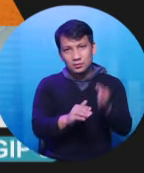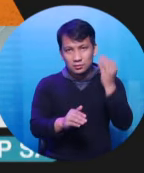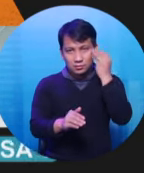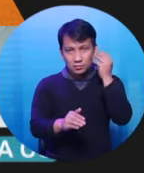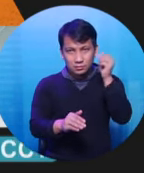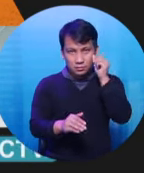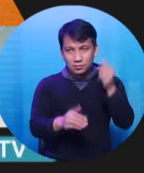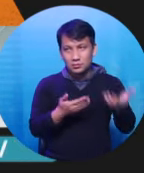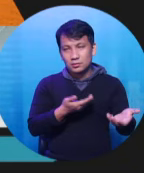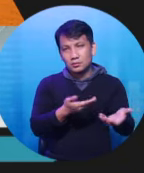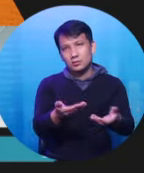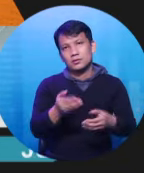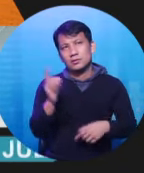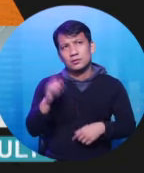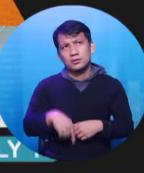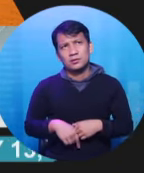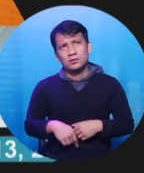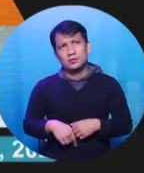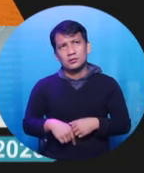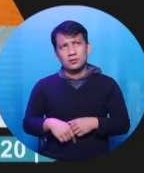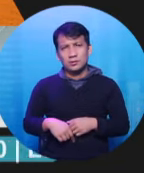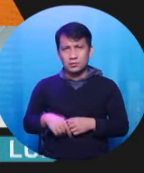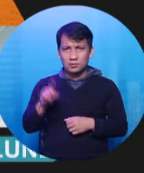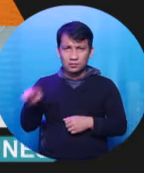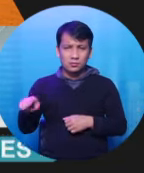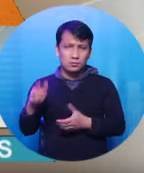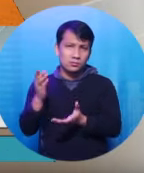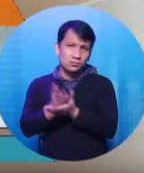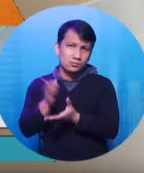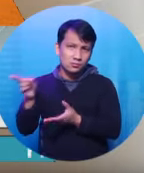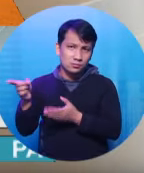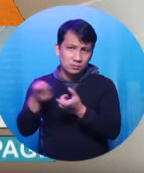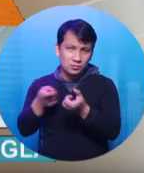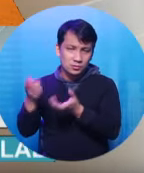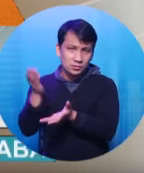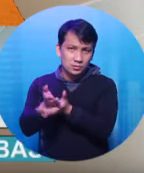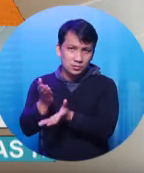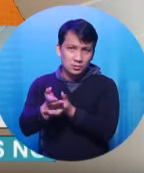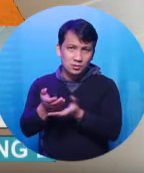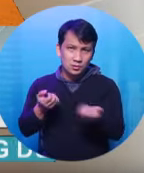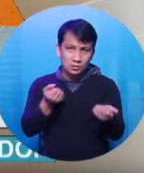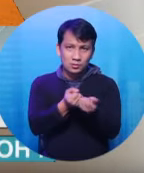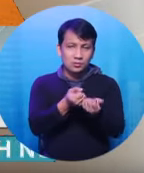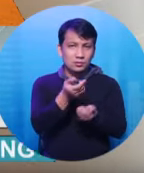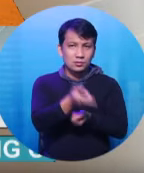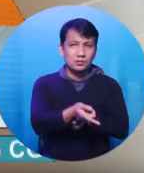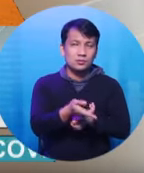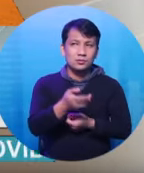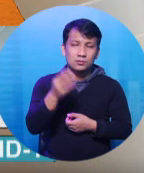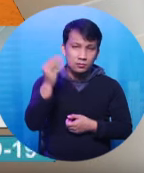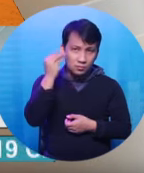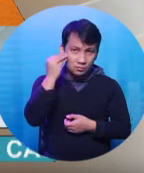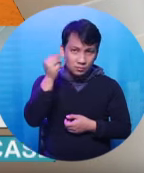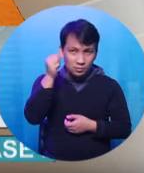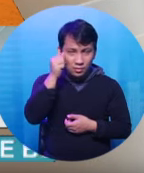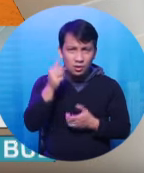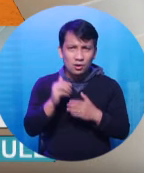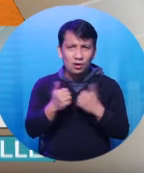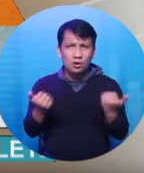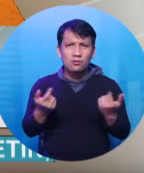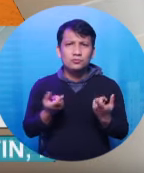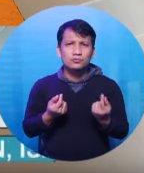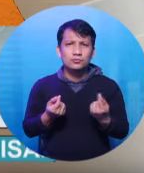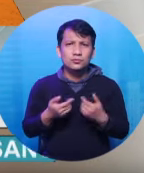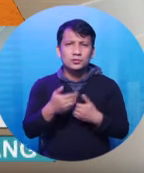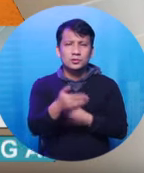kami or mag-chat-chat. So, ibig sabihin, pinipigilan niya masuportan yung mga anak mo kay Mark. So, anong gusto mong mangyari?